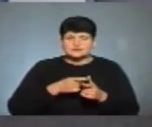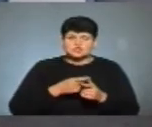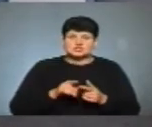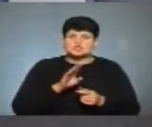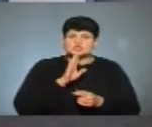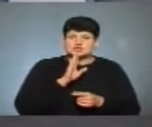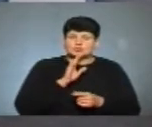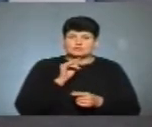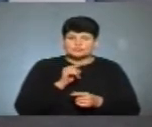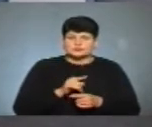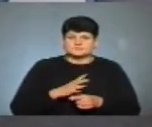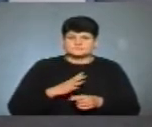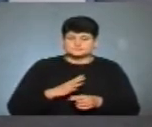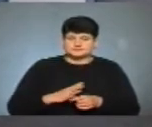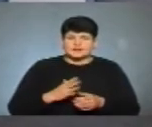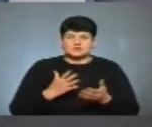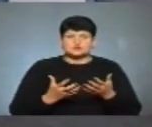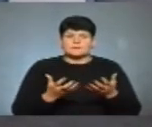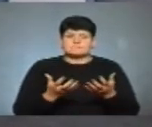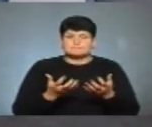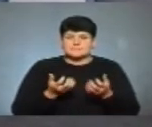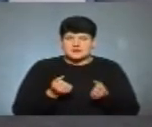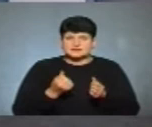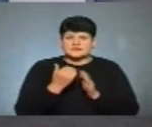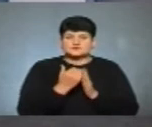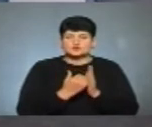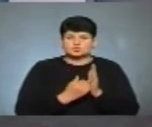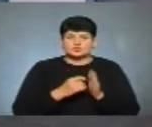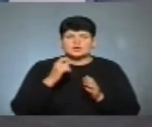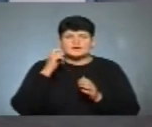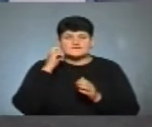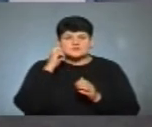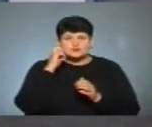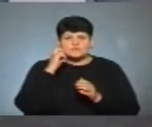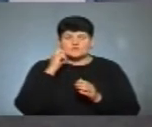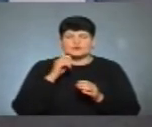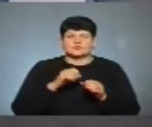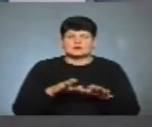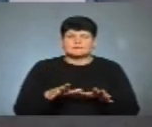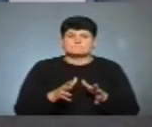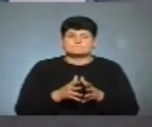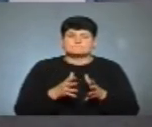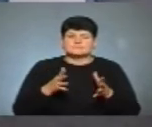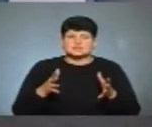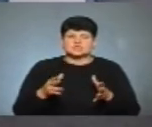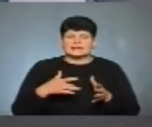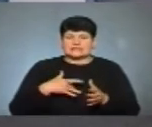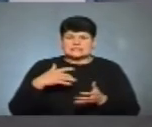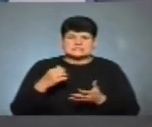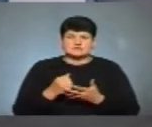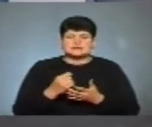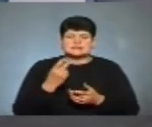вони стійкіші. А якщо брати в структурі вікового розрізу, то більш дисциплінованіші завжди